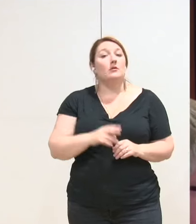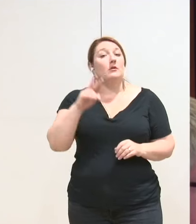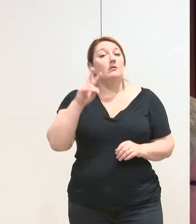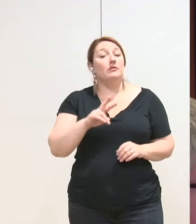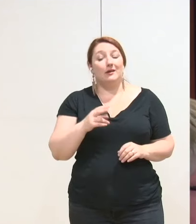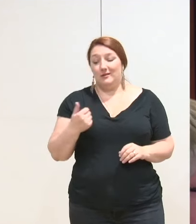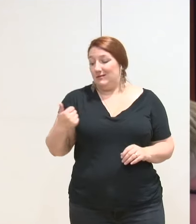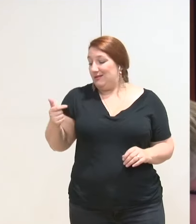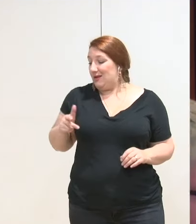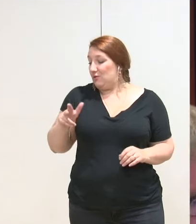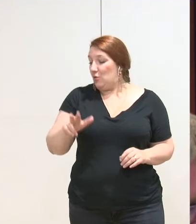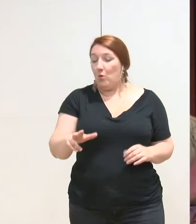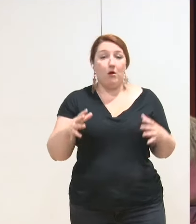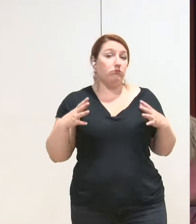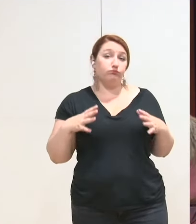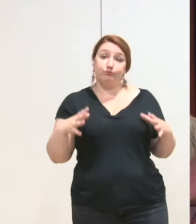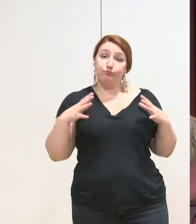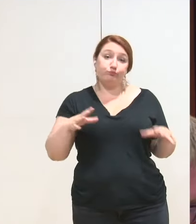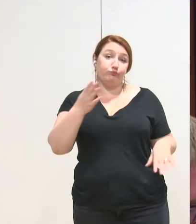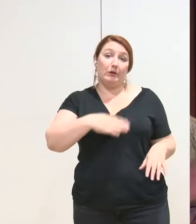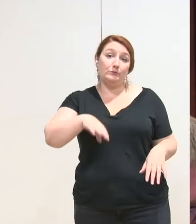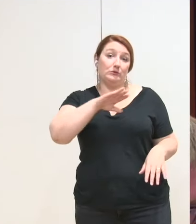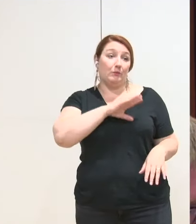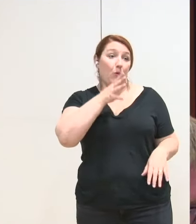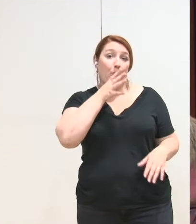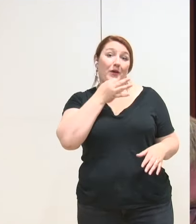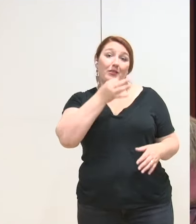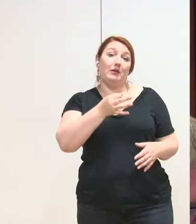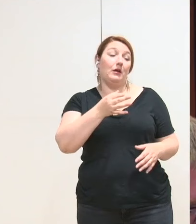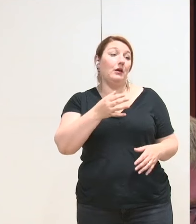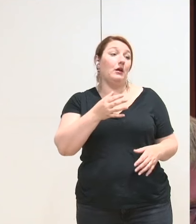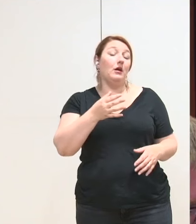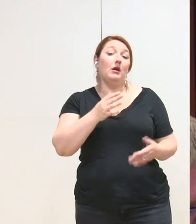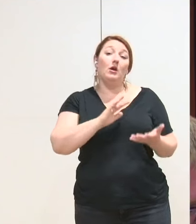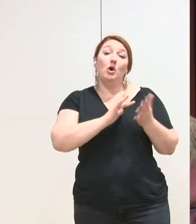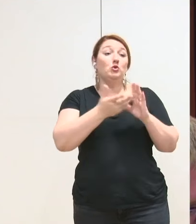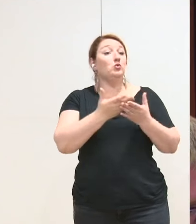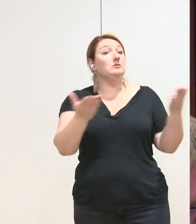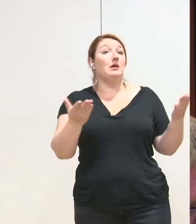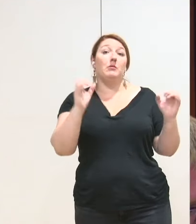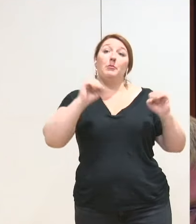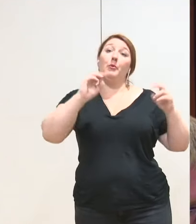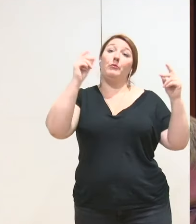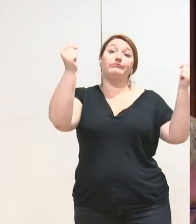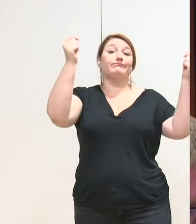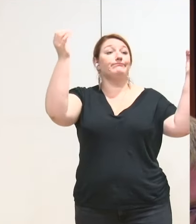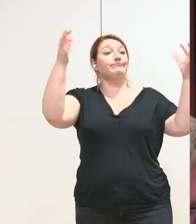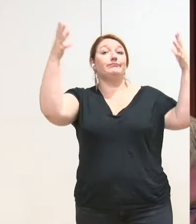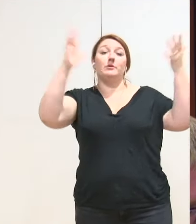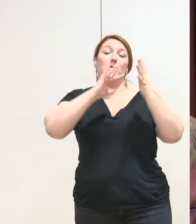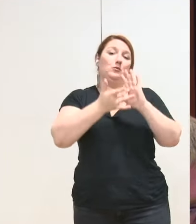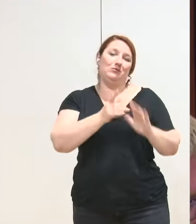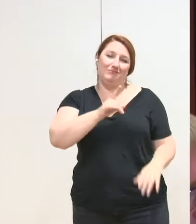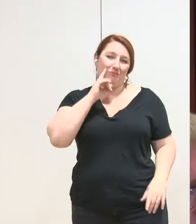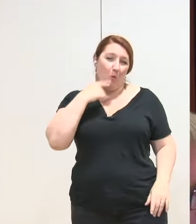il y a quelques mois qui allons vous dire que tout est simple et peut tout tout peut se résoudre d'un coup de baguette magique en quelques jours mais vous avez quand même